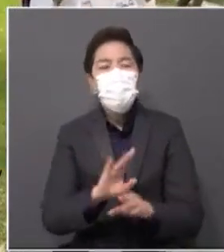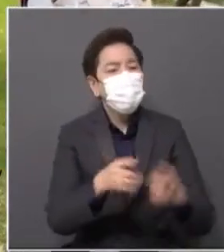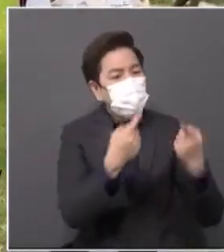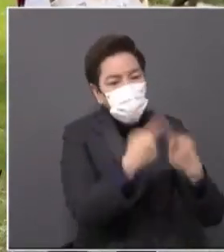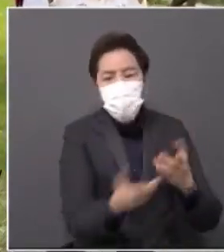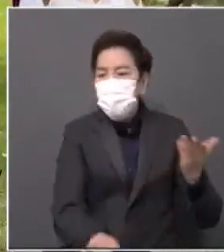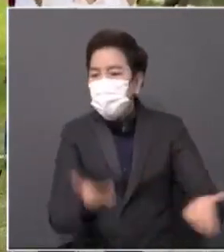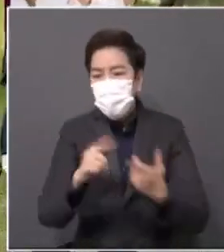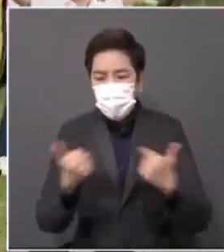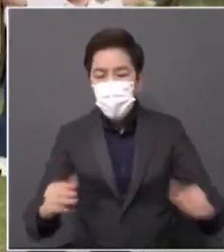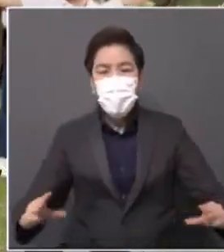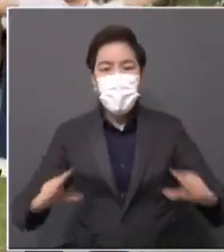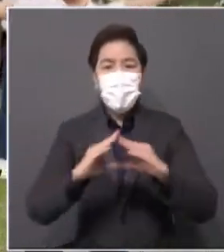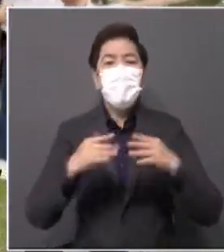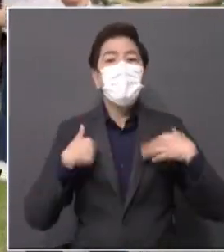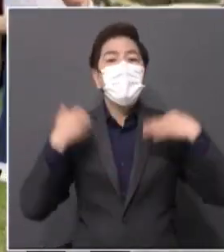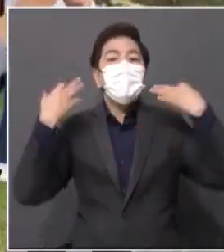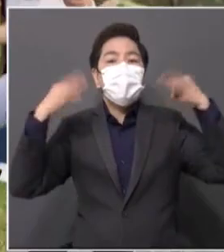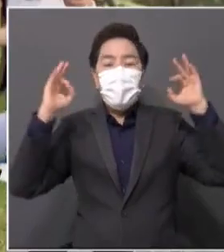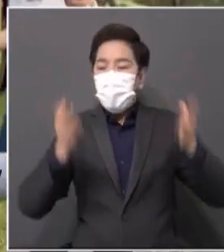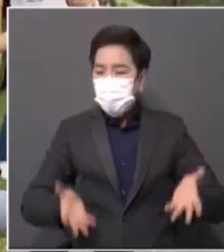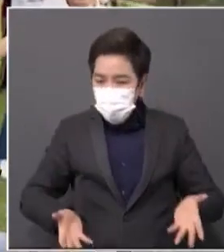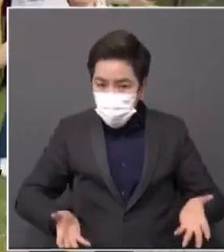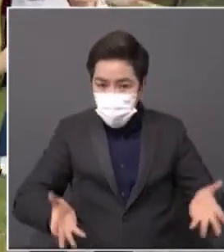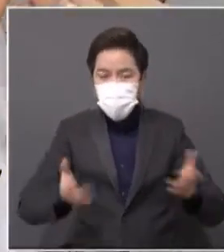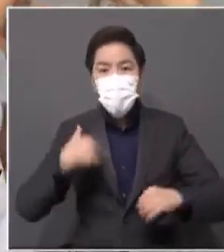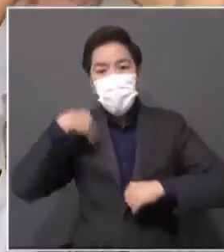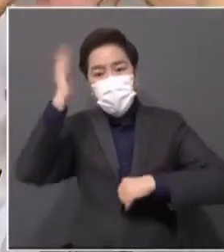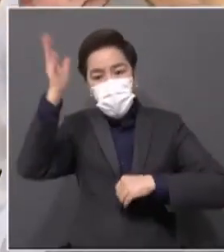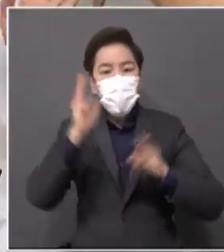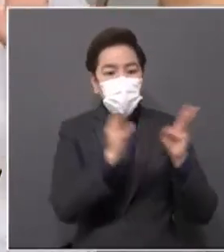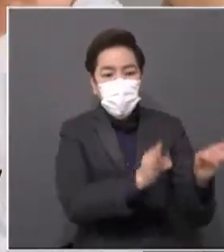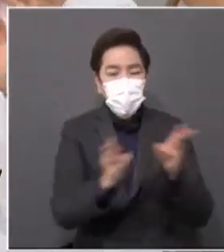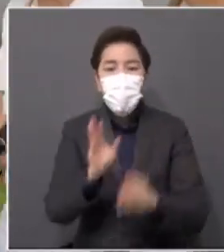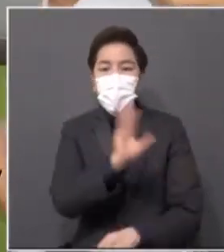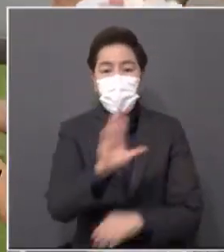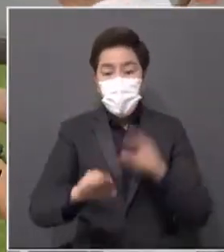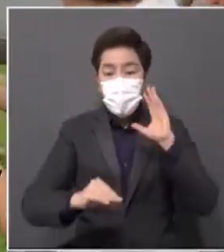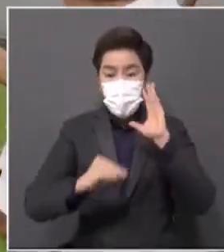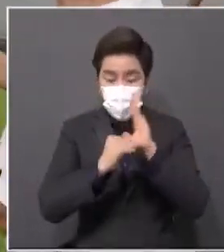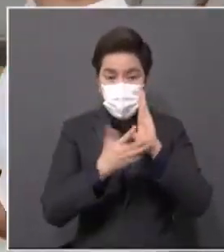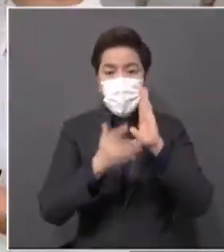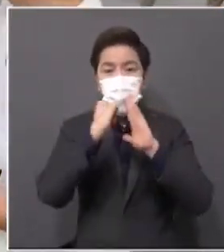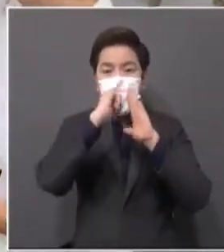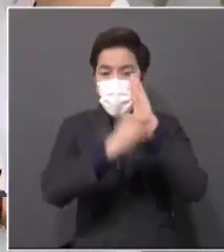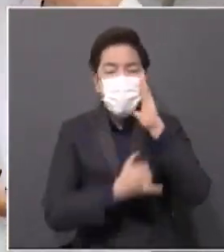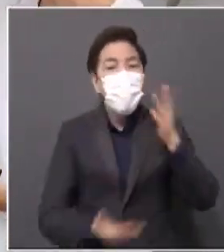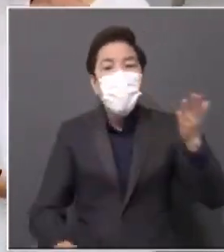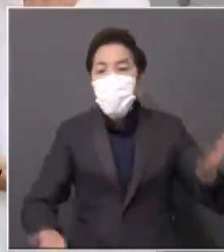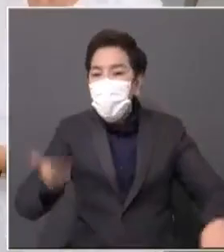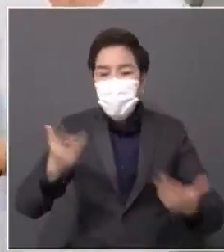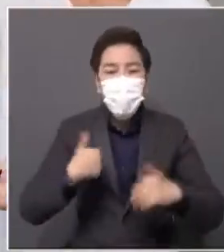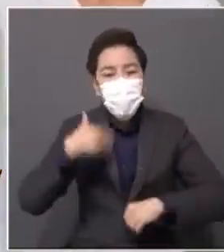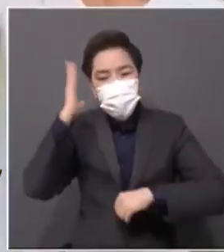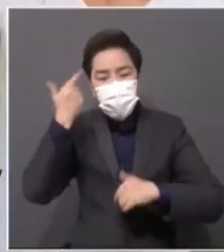รวมไทยสร้างชาติให้อิสระกับผู้สมัครทุกคนในการหาเสียงไม่ว่าจะเป็นในกรุงเทพฯหรือต่างจังหวัดก็ตาม